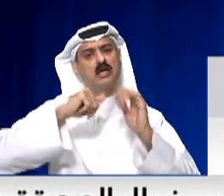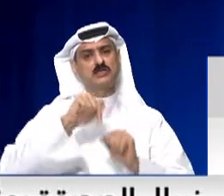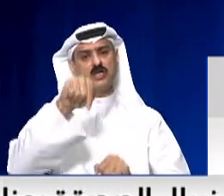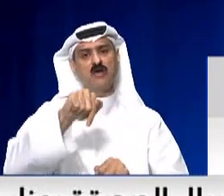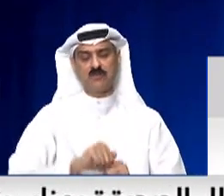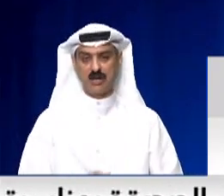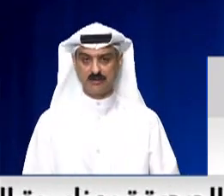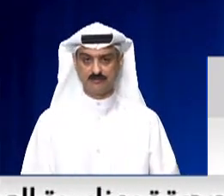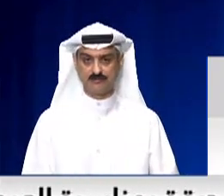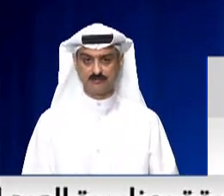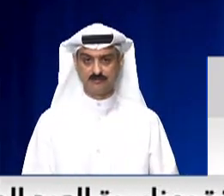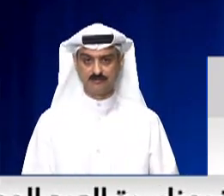الى غيرها